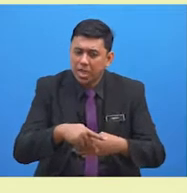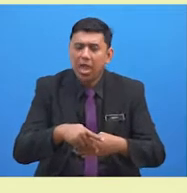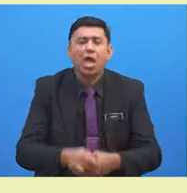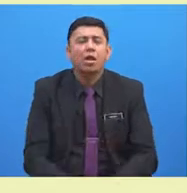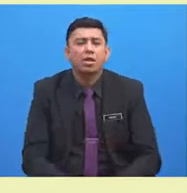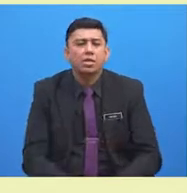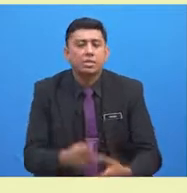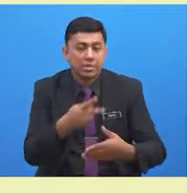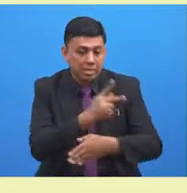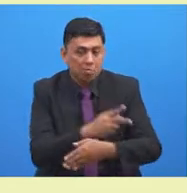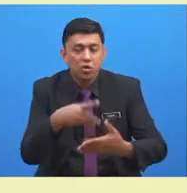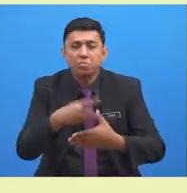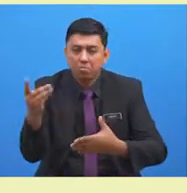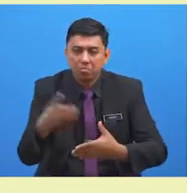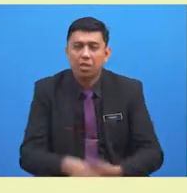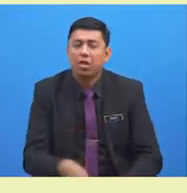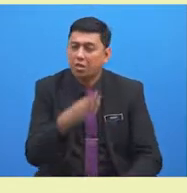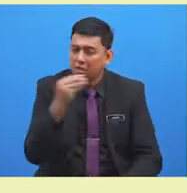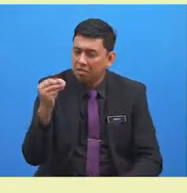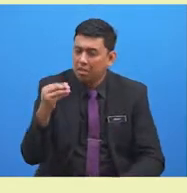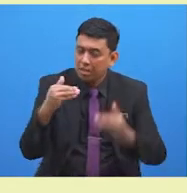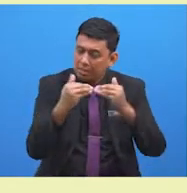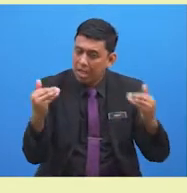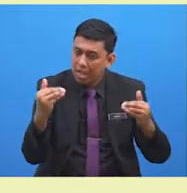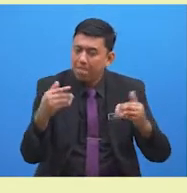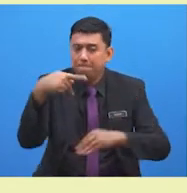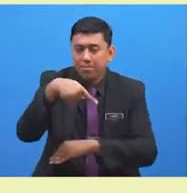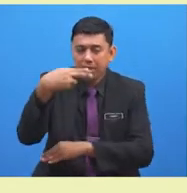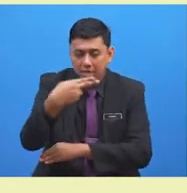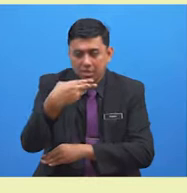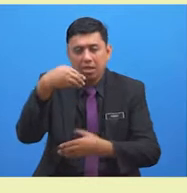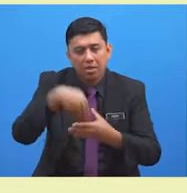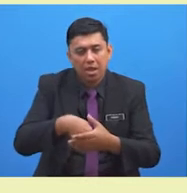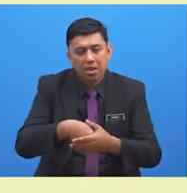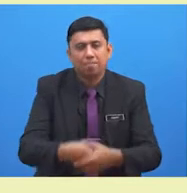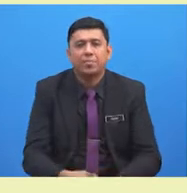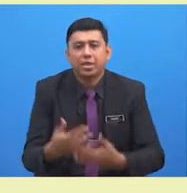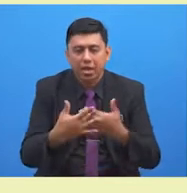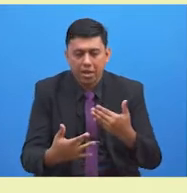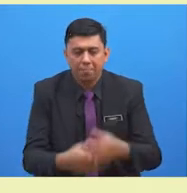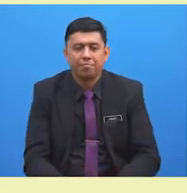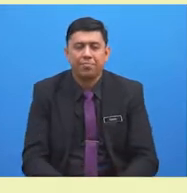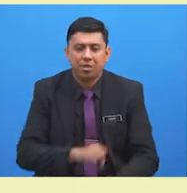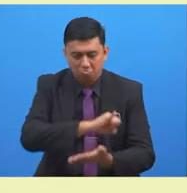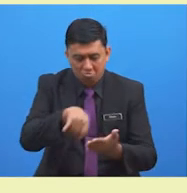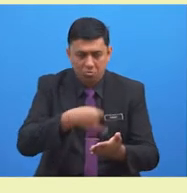normal untuk tekanan separuh oksigen pada paras laut ialah 75 hingga 100